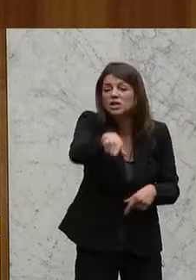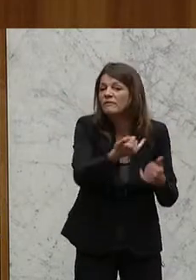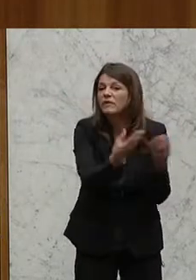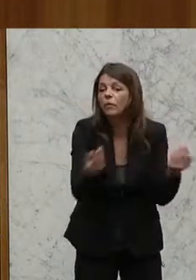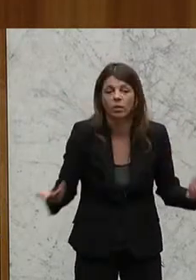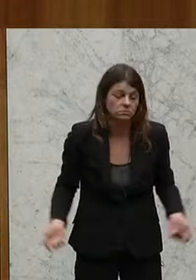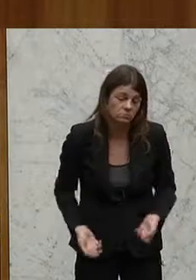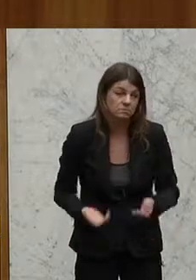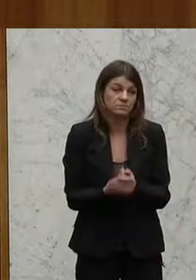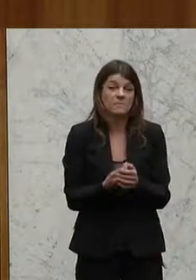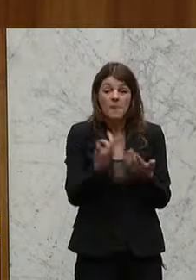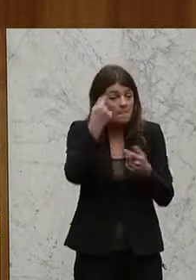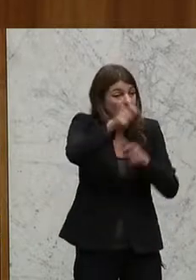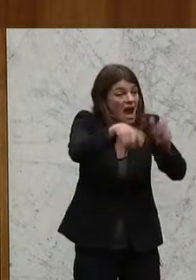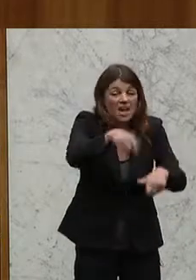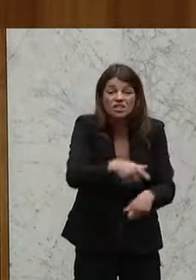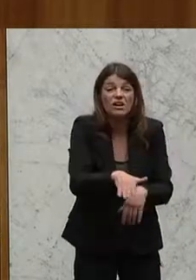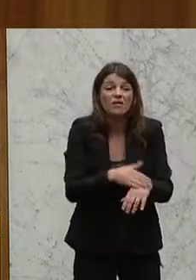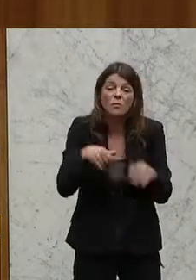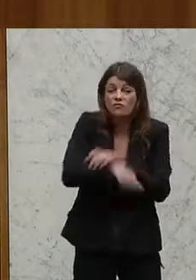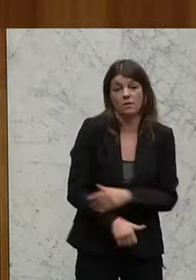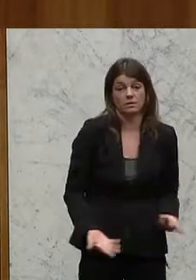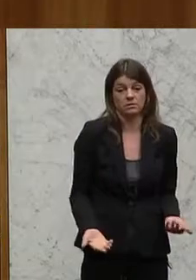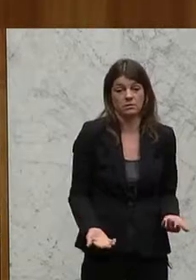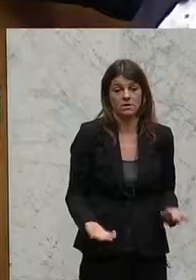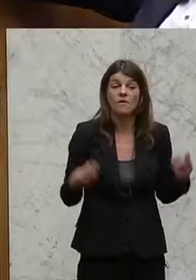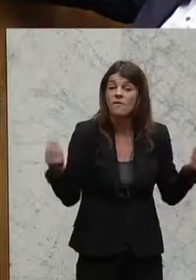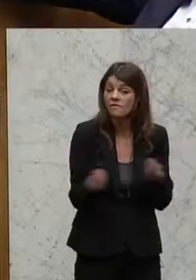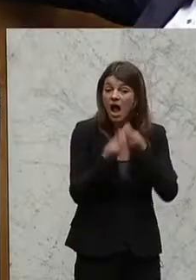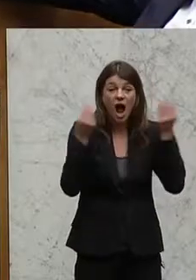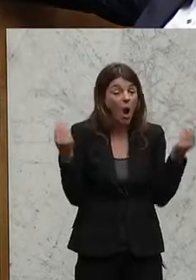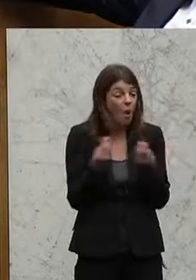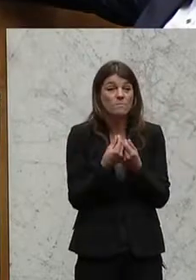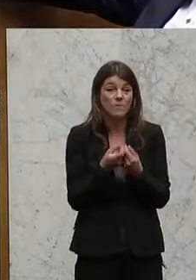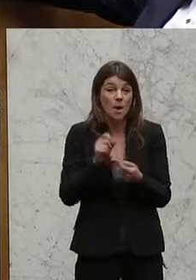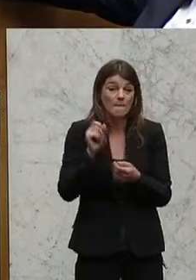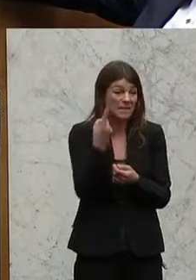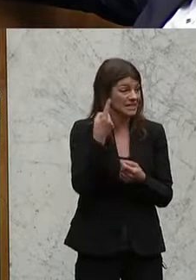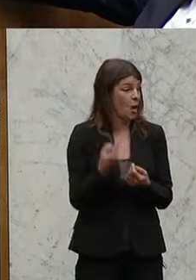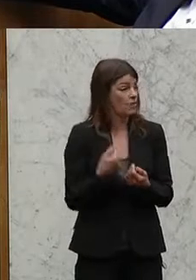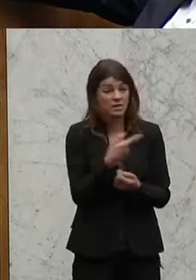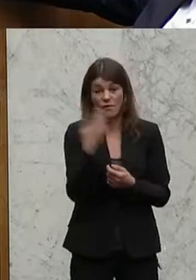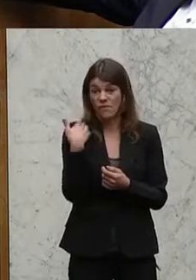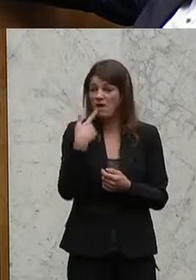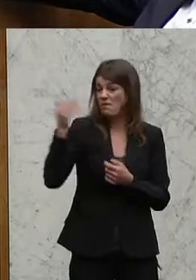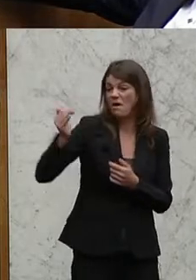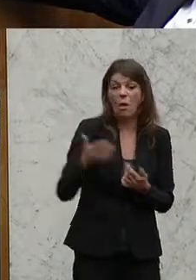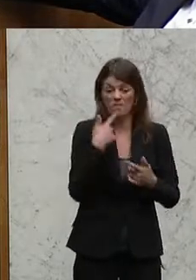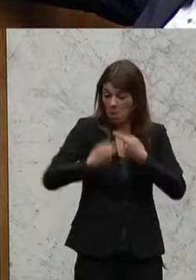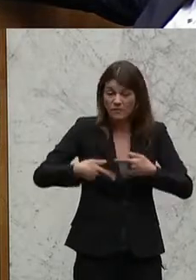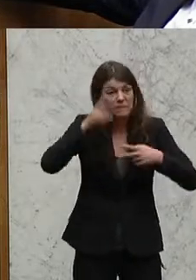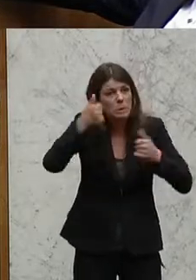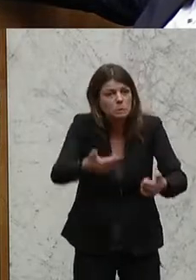geht. Und denen geht es nämlich schlecht. Und zwar deshalb, weil Sie, und gerade in Wien, wo Sie vorher so gelobt haben, wie toll das läuft in